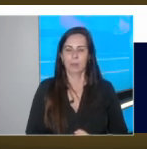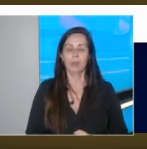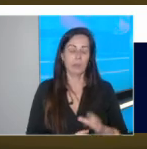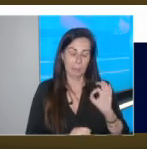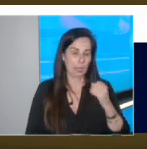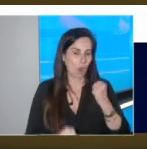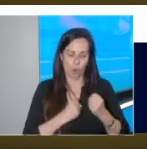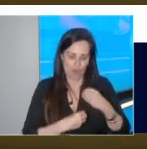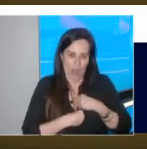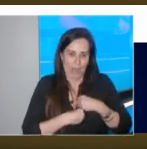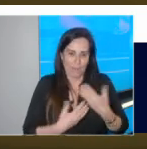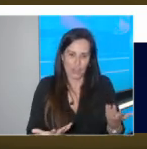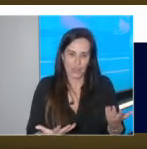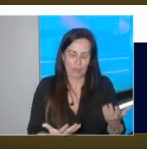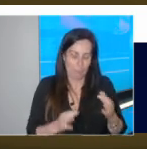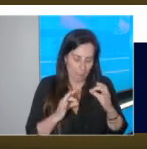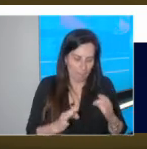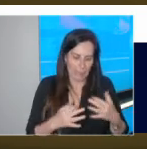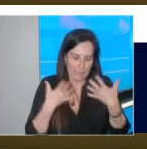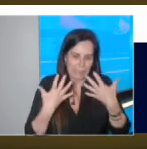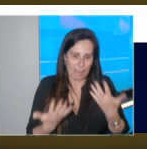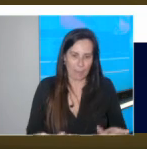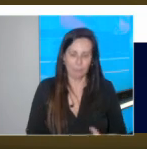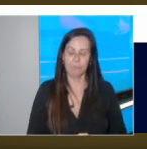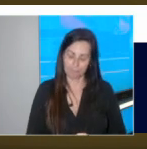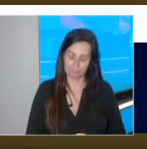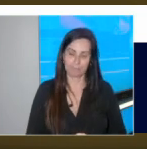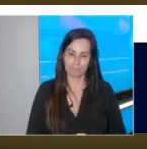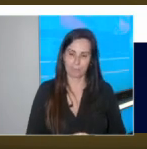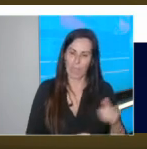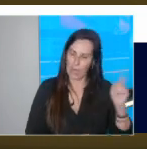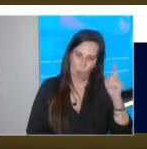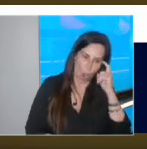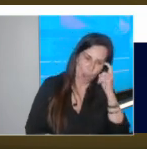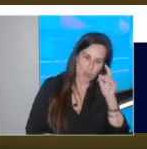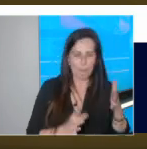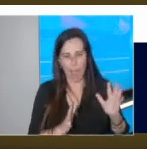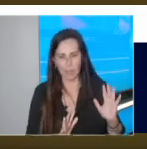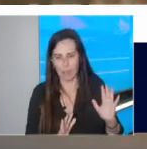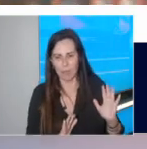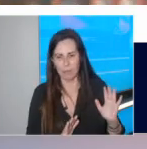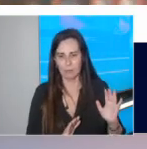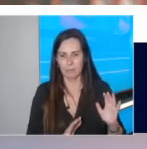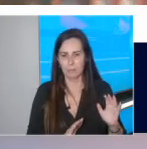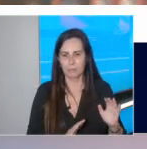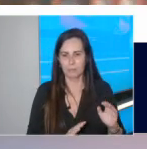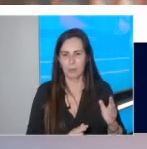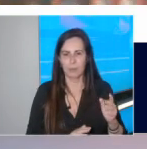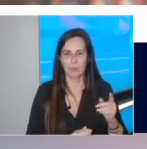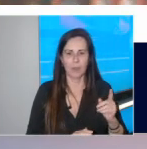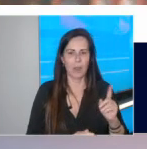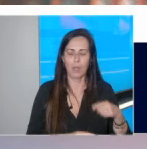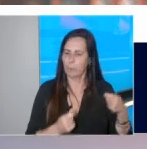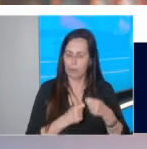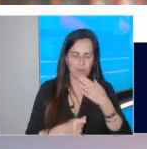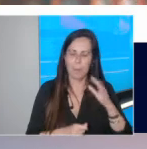הקושי הנפשי של לעמוד במשימה הזאת. נכון. לא שהיא חששה לדווח על מצב של יהודים או להיות